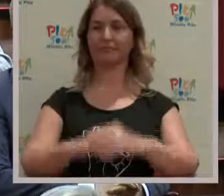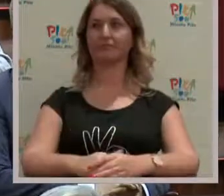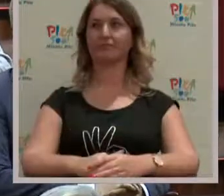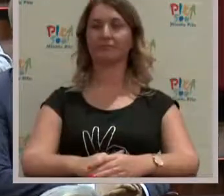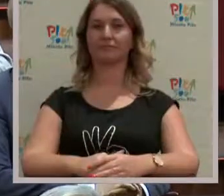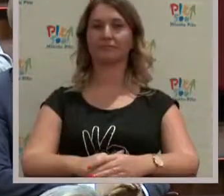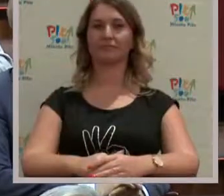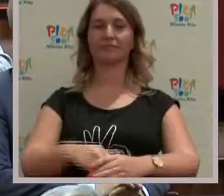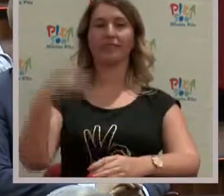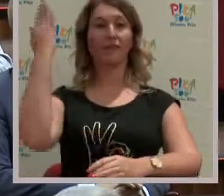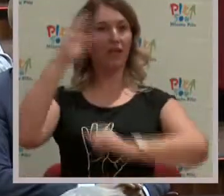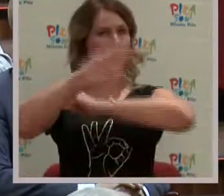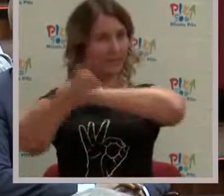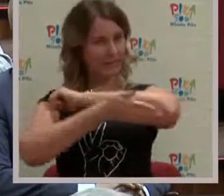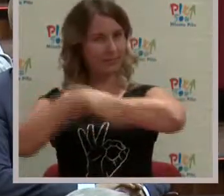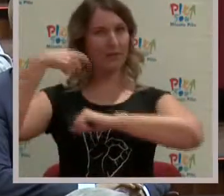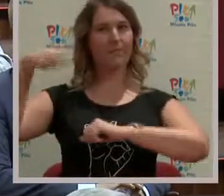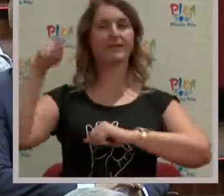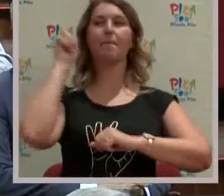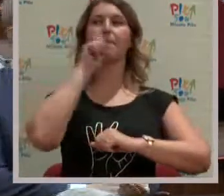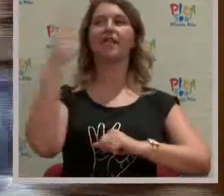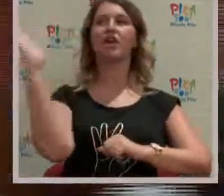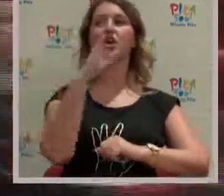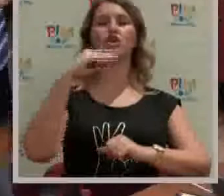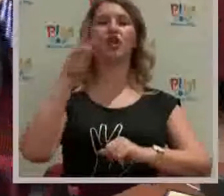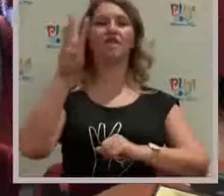Witam serdecznie. prezydenta miasta Piły pana Krzysztofa Szewca.